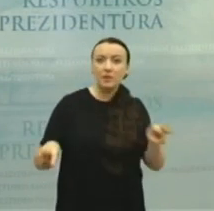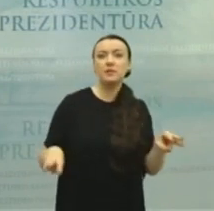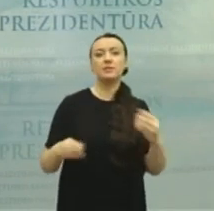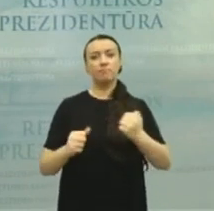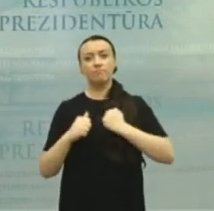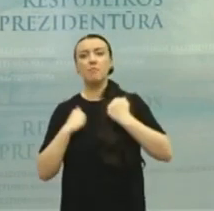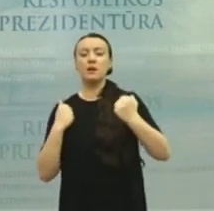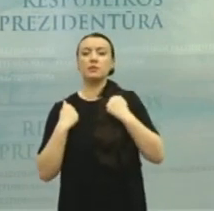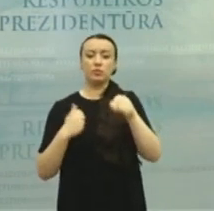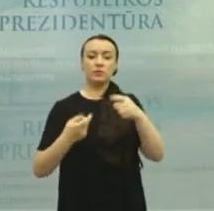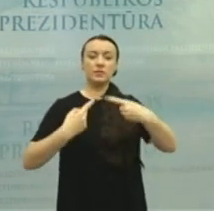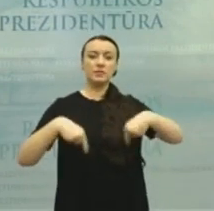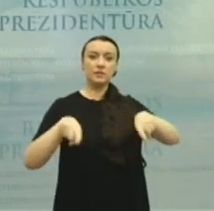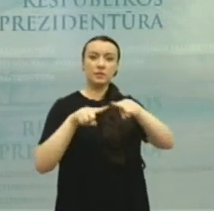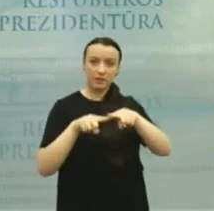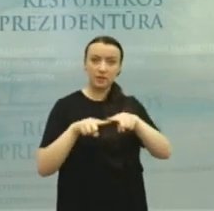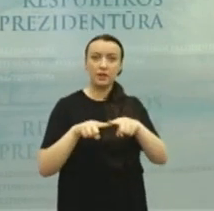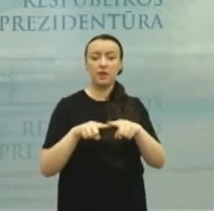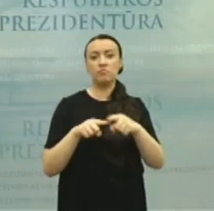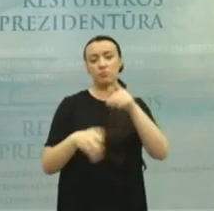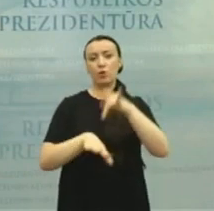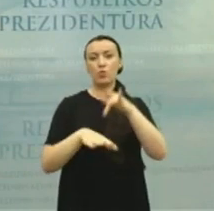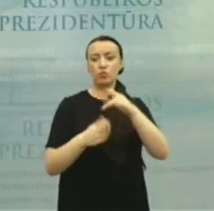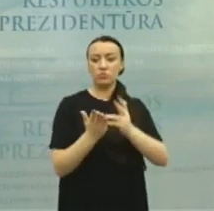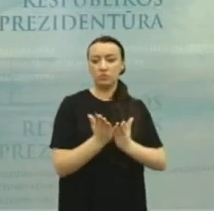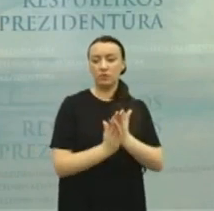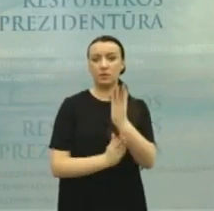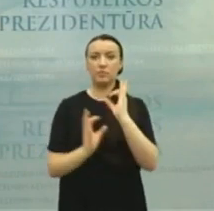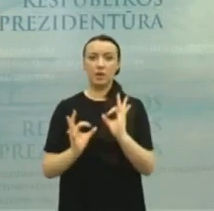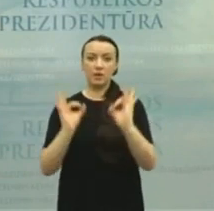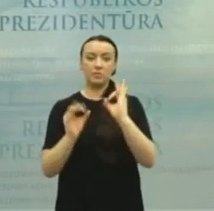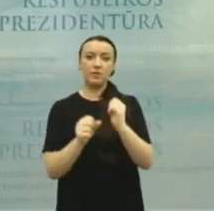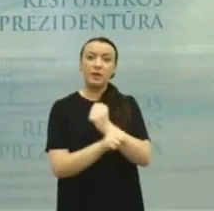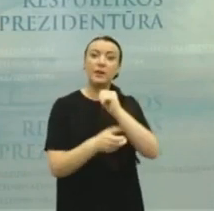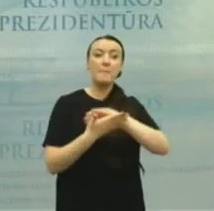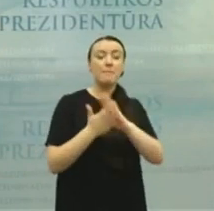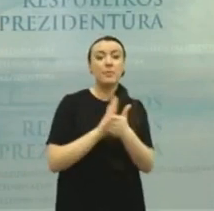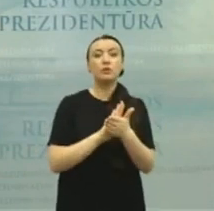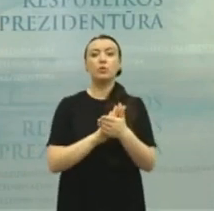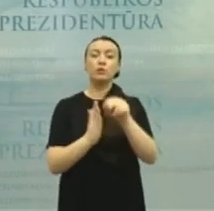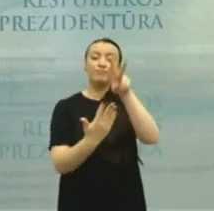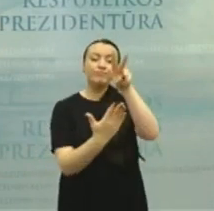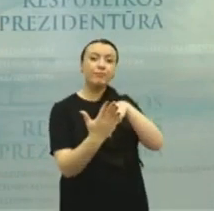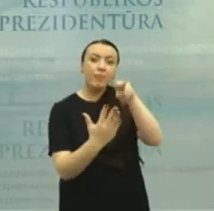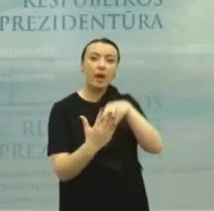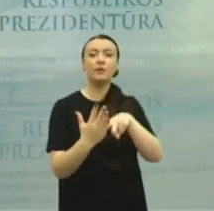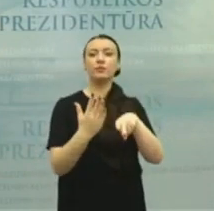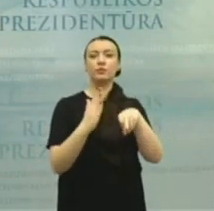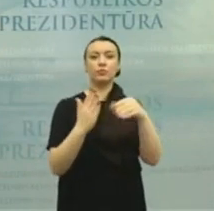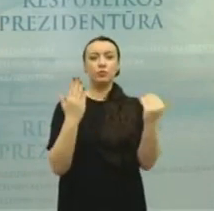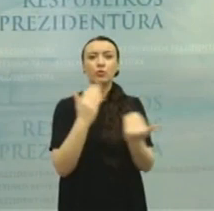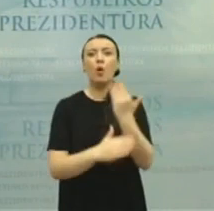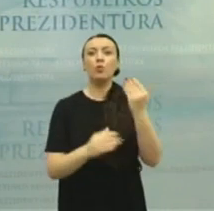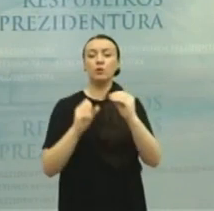pastangos šioje srityje ir būtent ta kryptis, jog mes tikrai turime pasirengti, peržiūrėti ir pasirengti